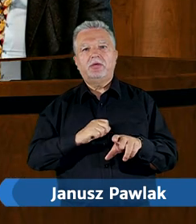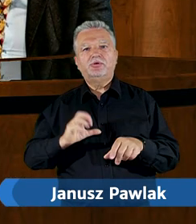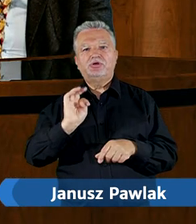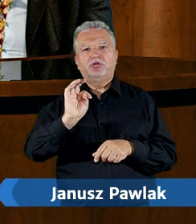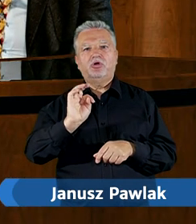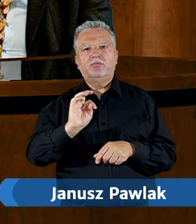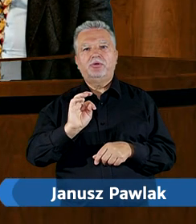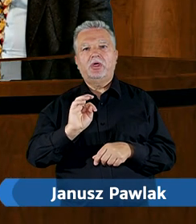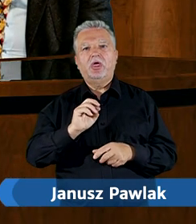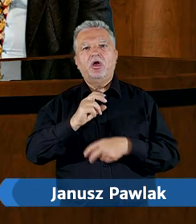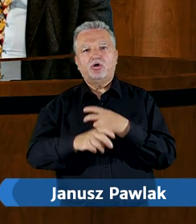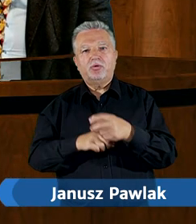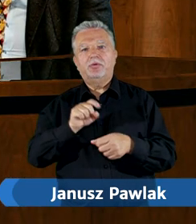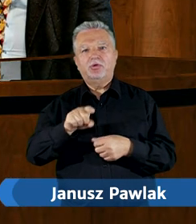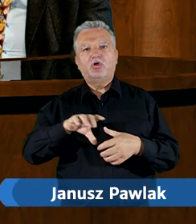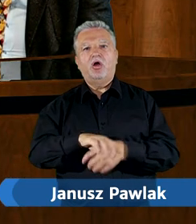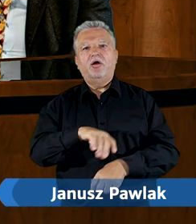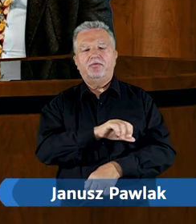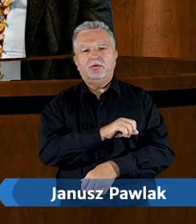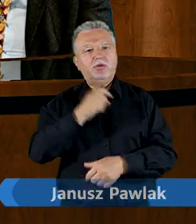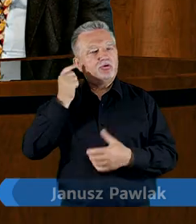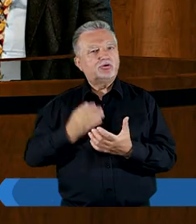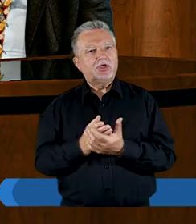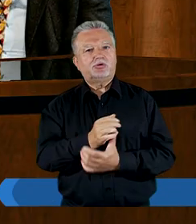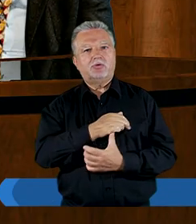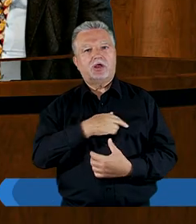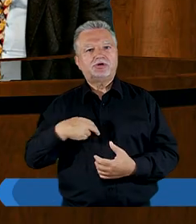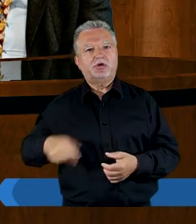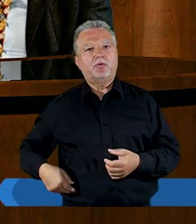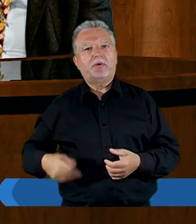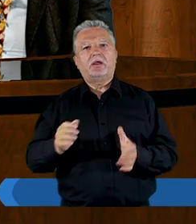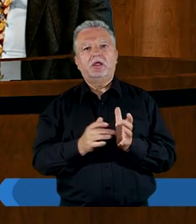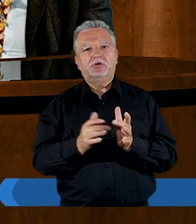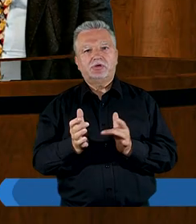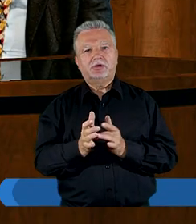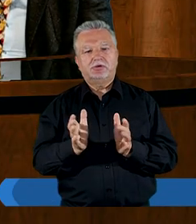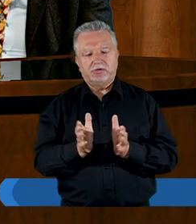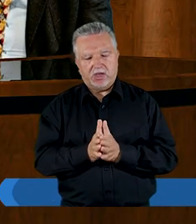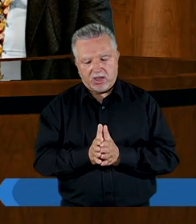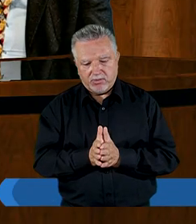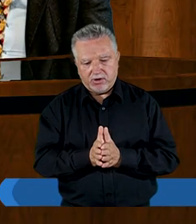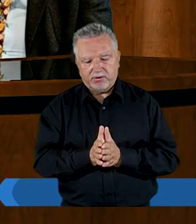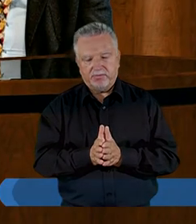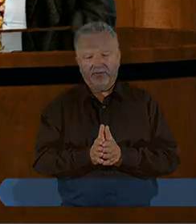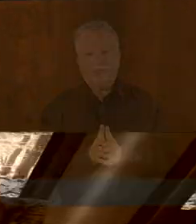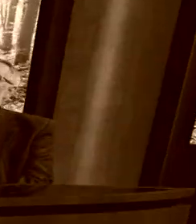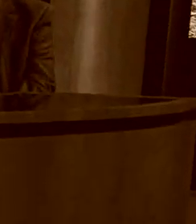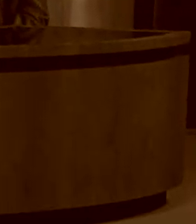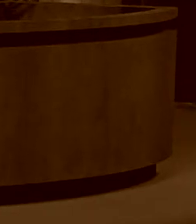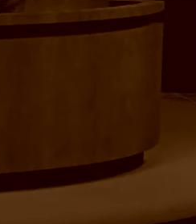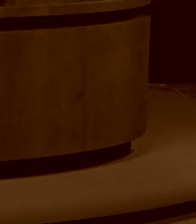Boże, a czynimy to w imieniu zasług naszego Pana i Zbawiciela, Jezusa Chrystusa. Amen.